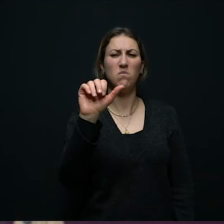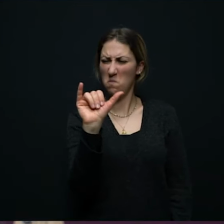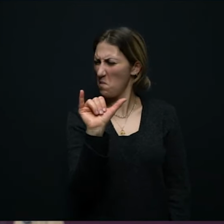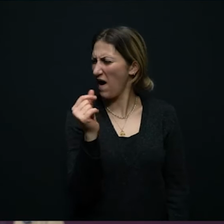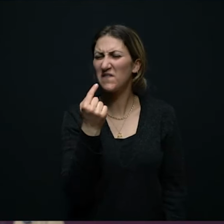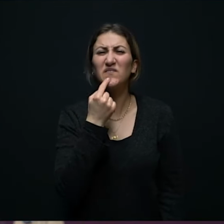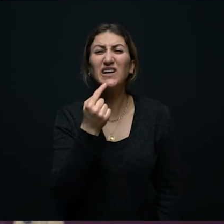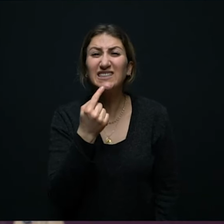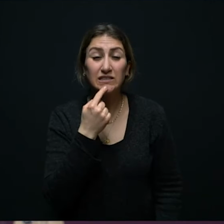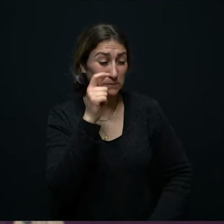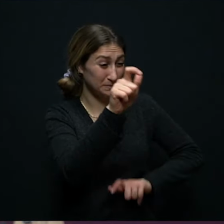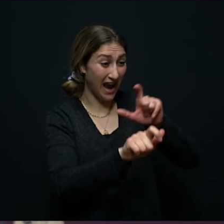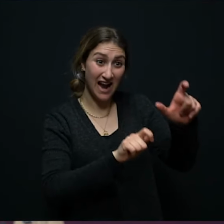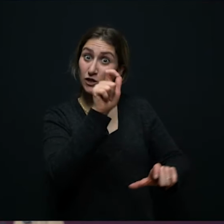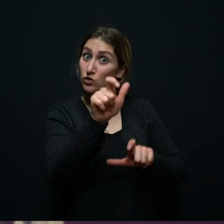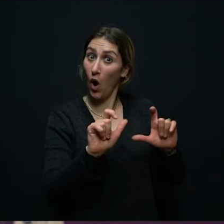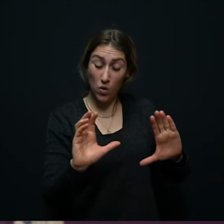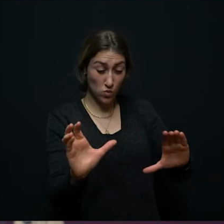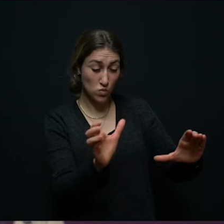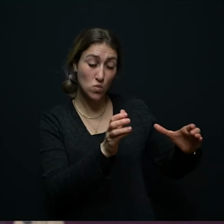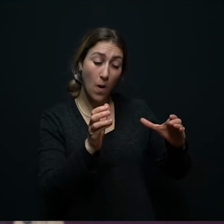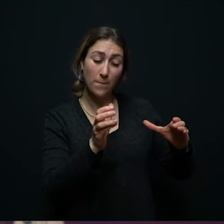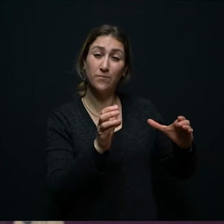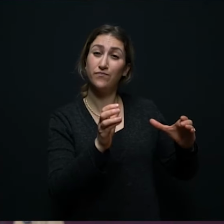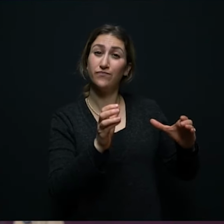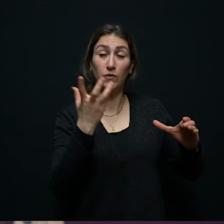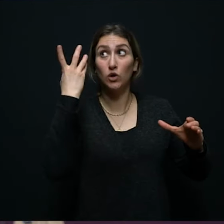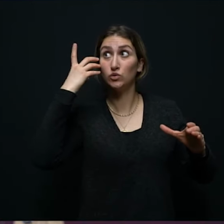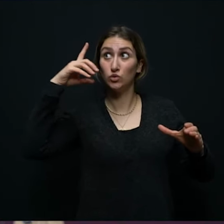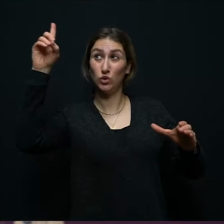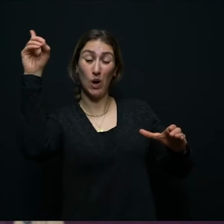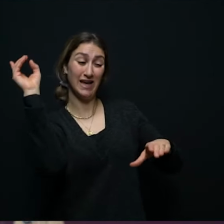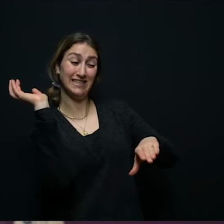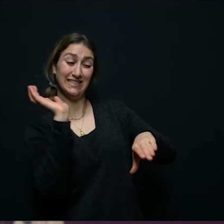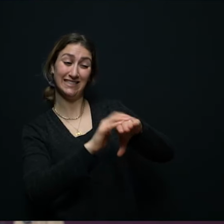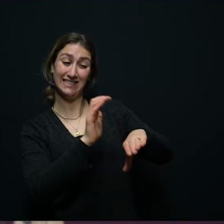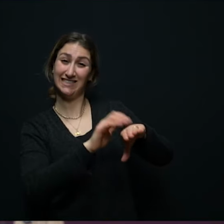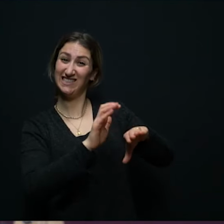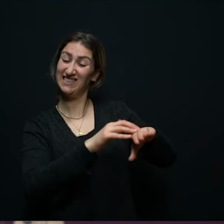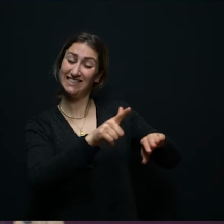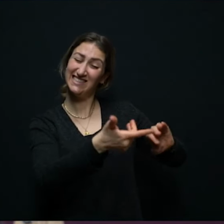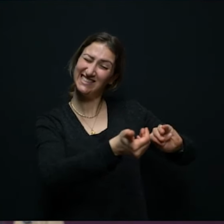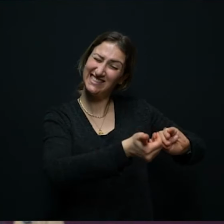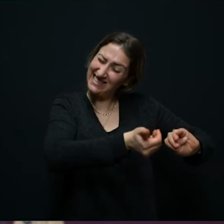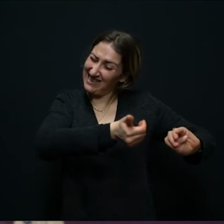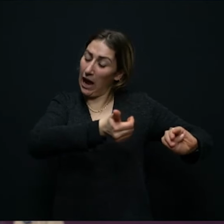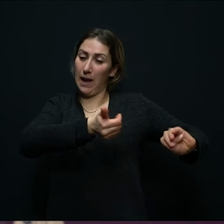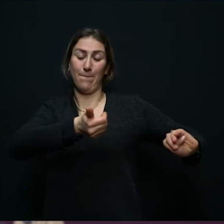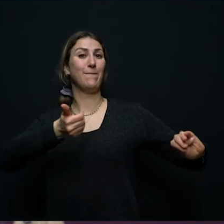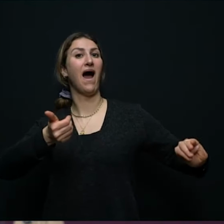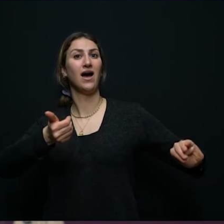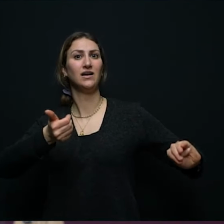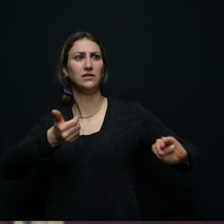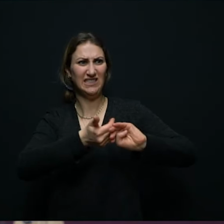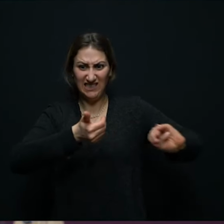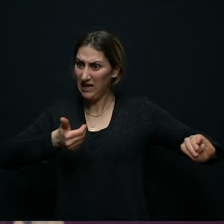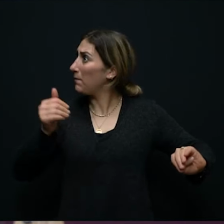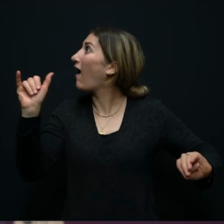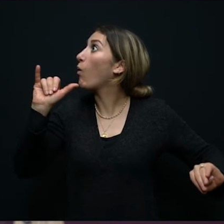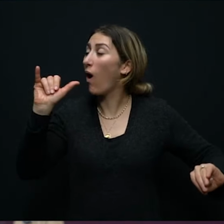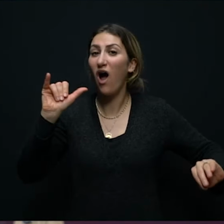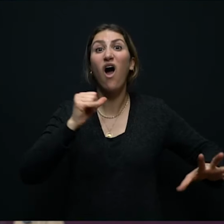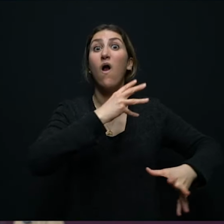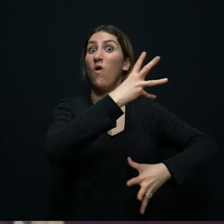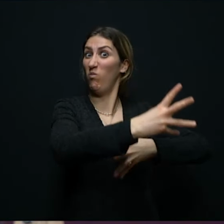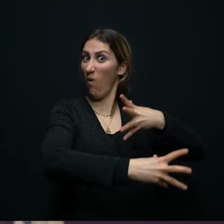l'ensemble des personnes qui sont appelés or dehors de quoi hors du monde c'est c'est le groupe de personnes qui a été